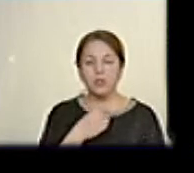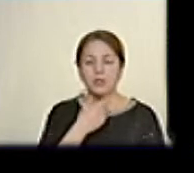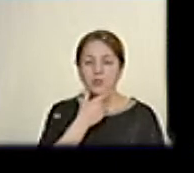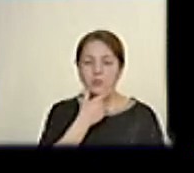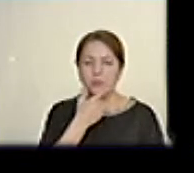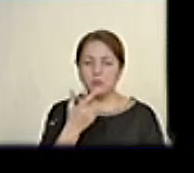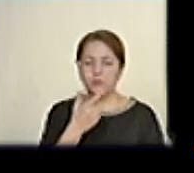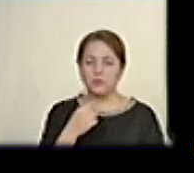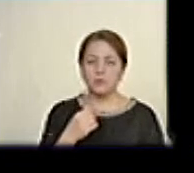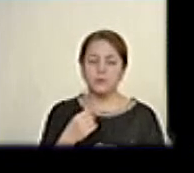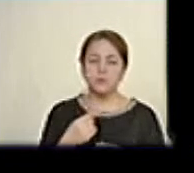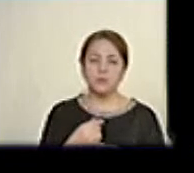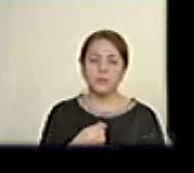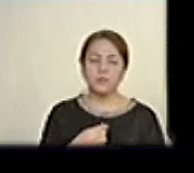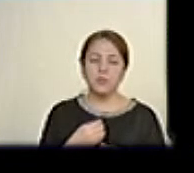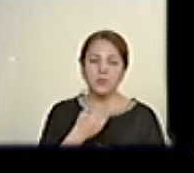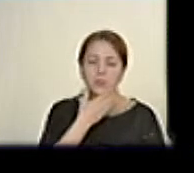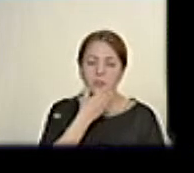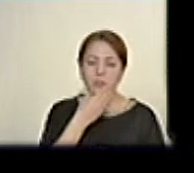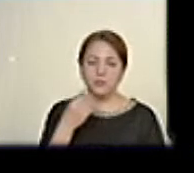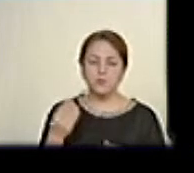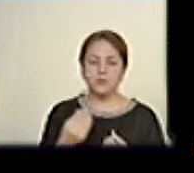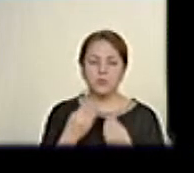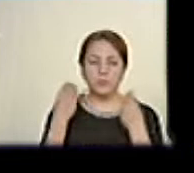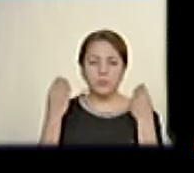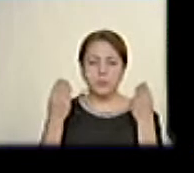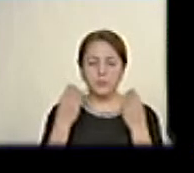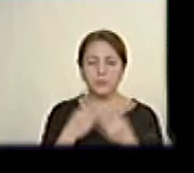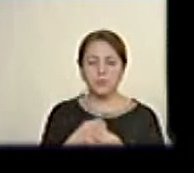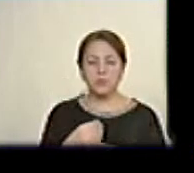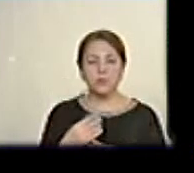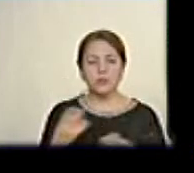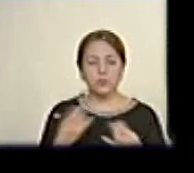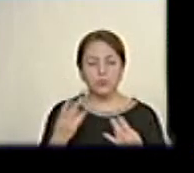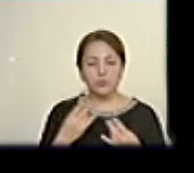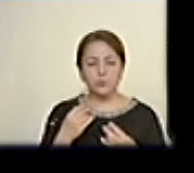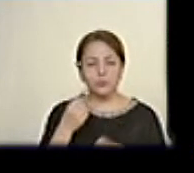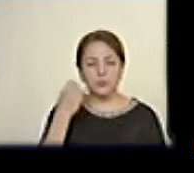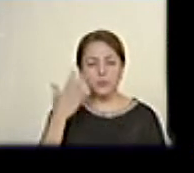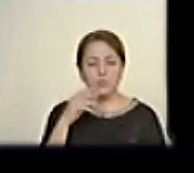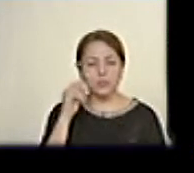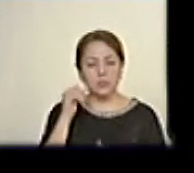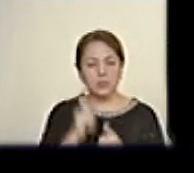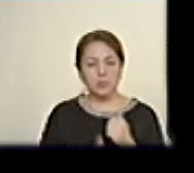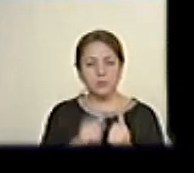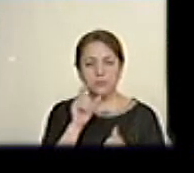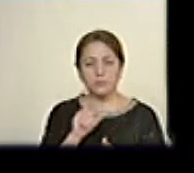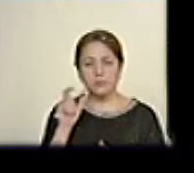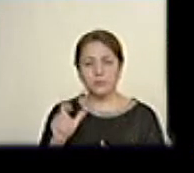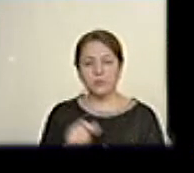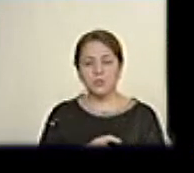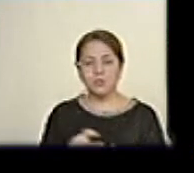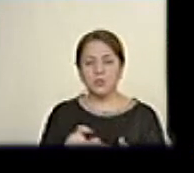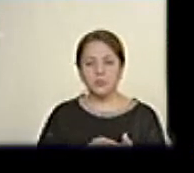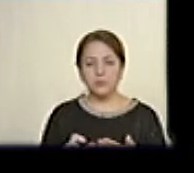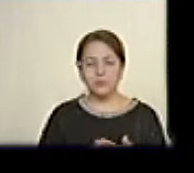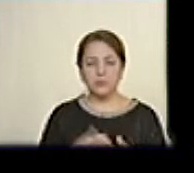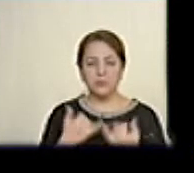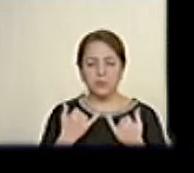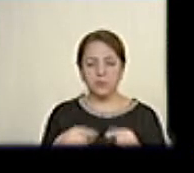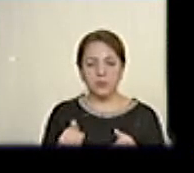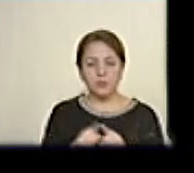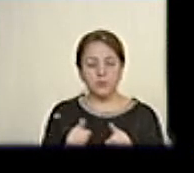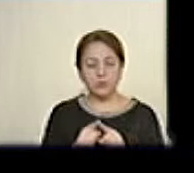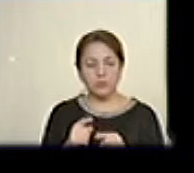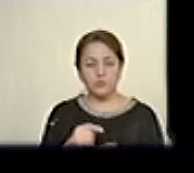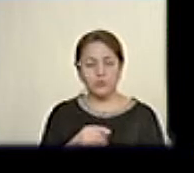родных просторов должен уметь каждый человек. Стихотворение актуально до сих пор, ведь оно